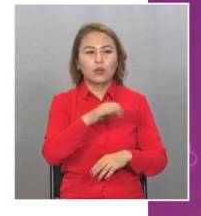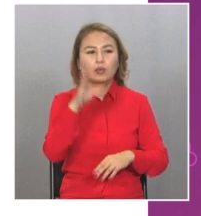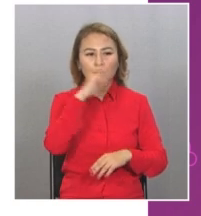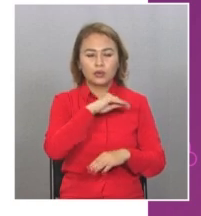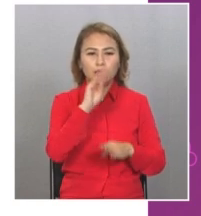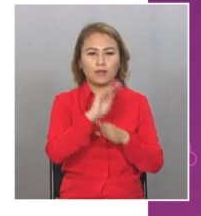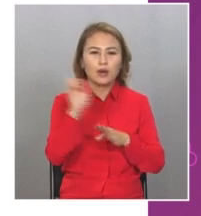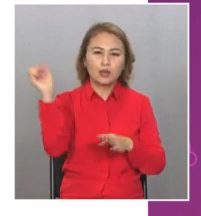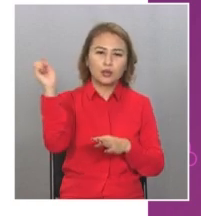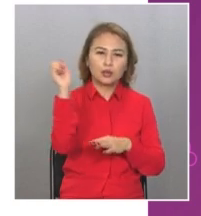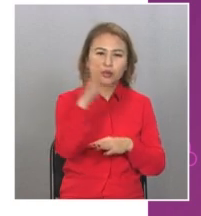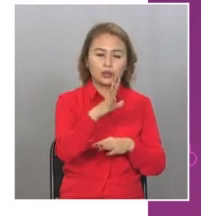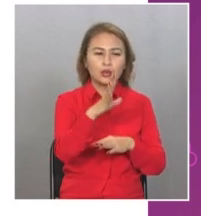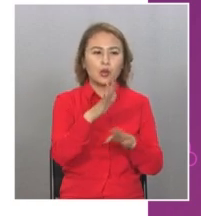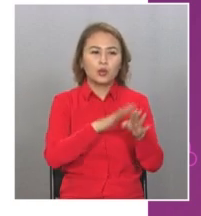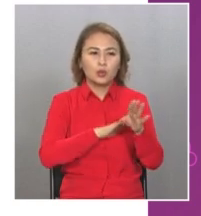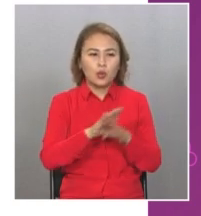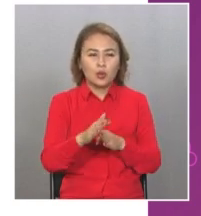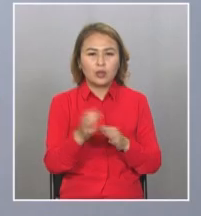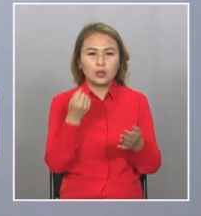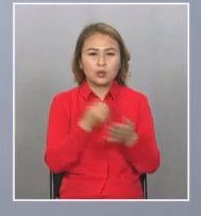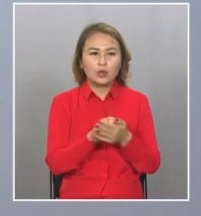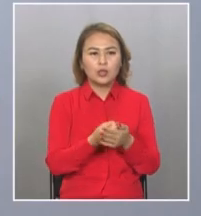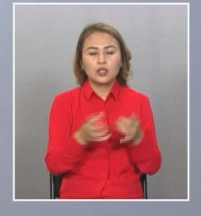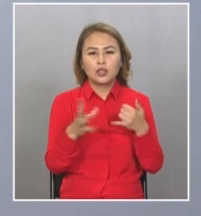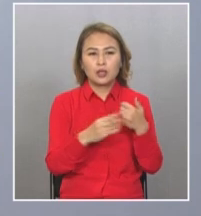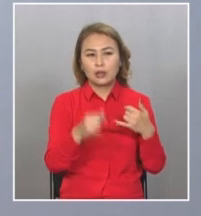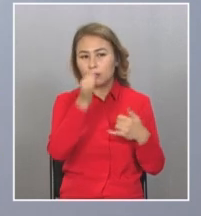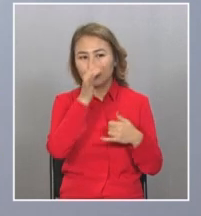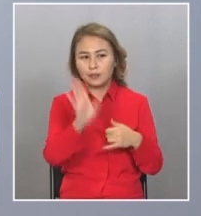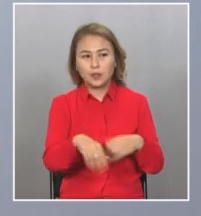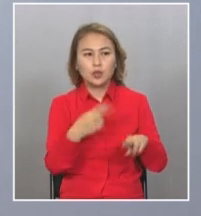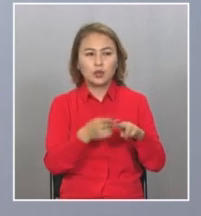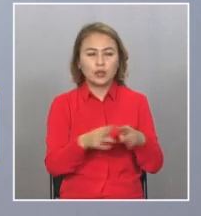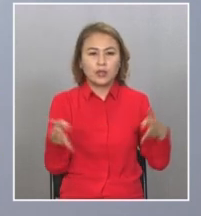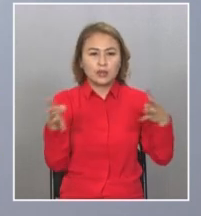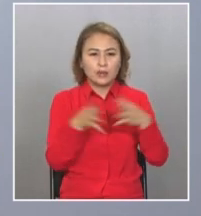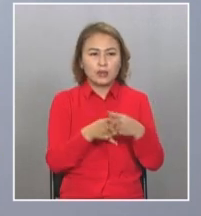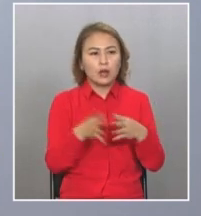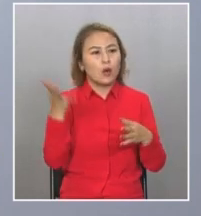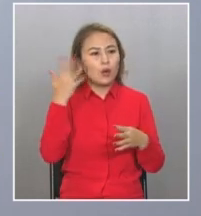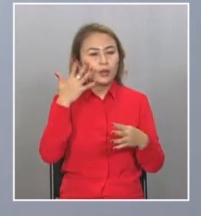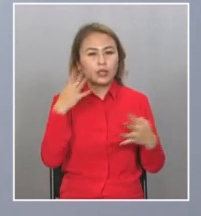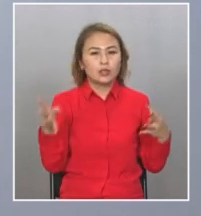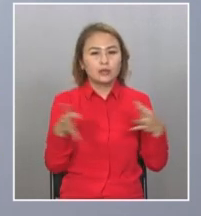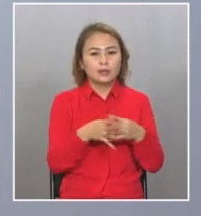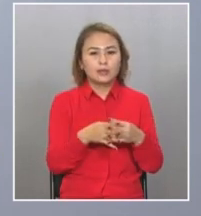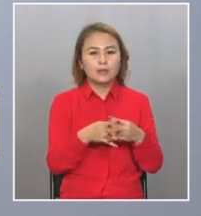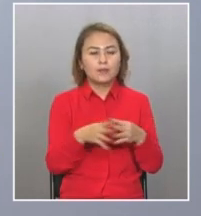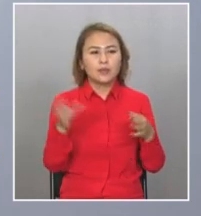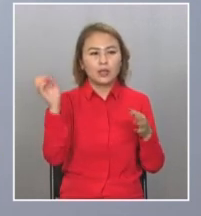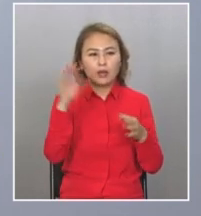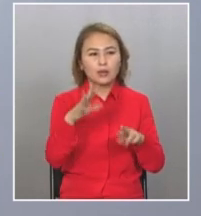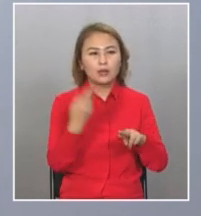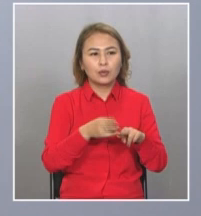күн энергиясын шашыратып, толық көлемде жерге жеткізбейді. Сонымен қатар, шағылысқан күн радиация. Шағылысқан күн радиациясы